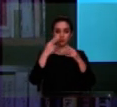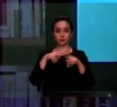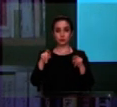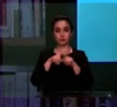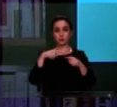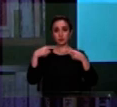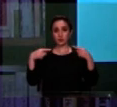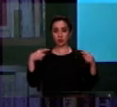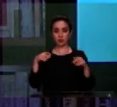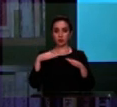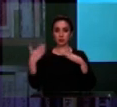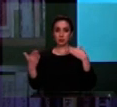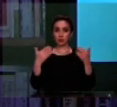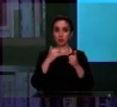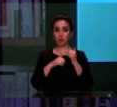har tomonlama